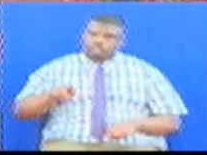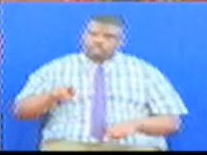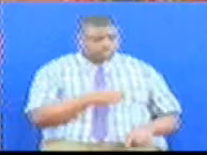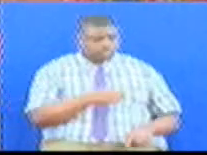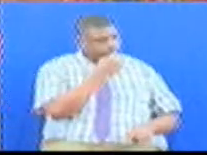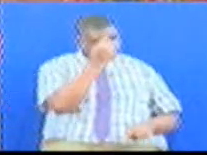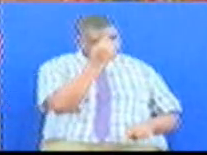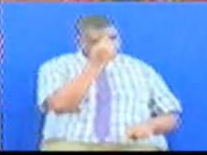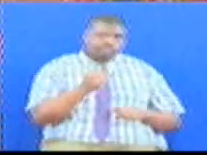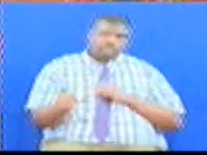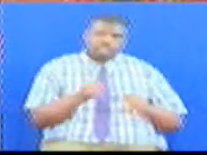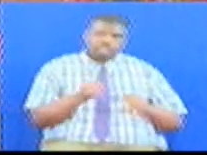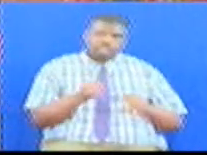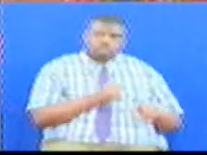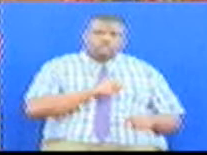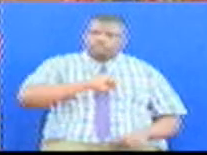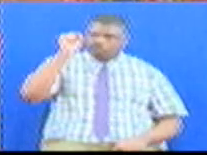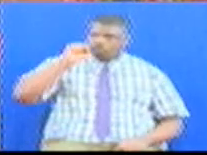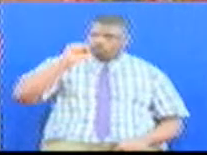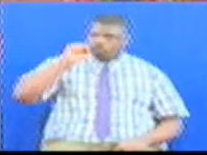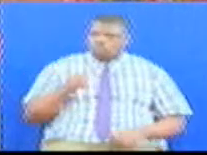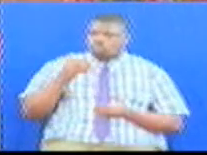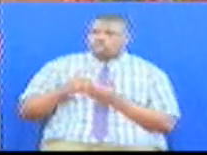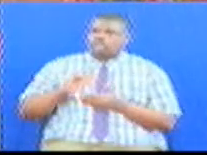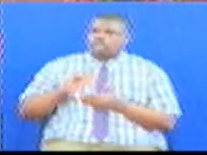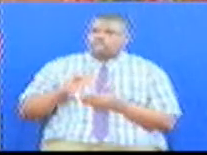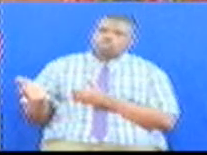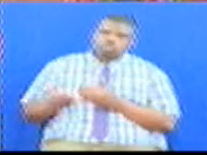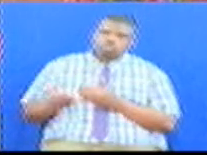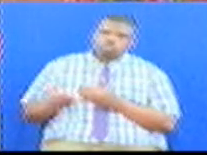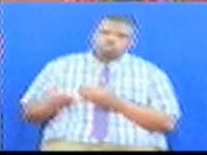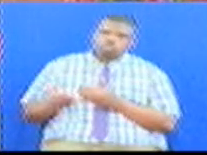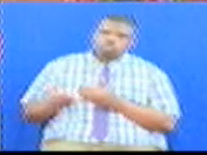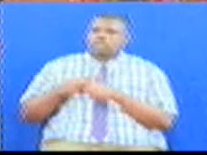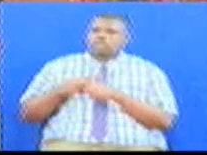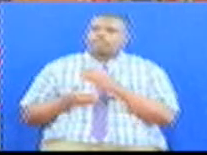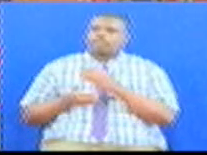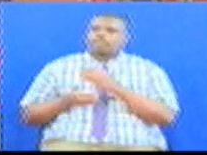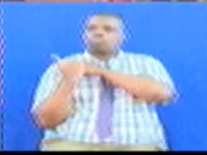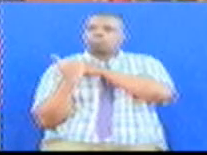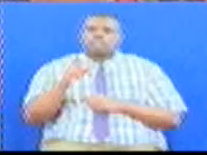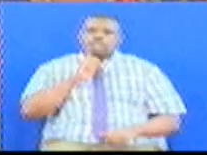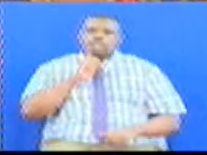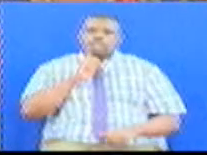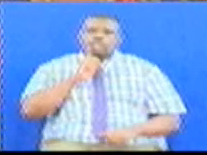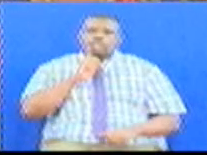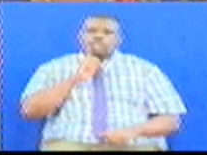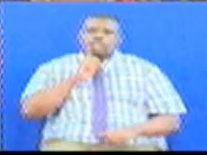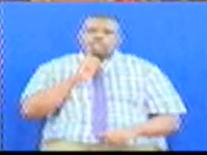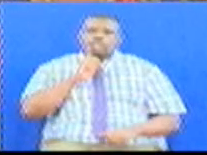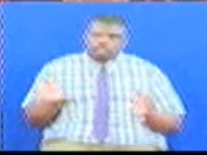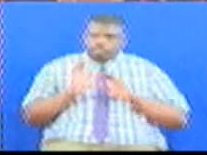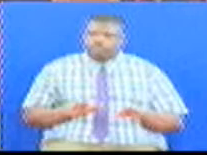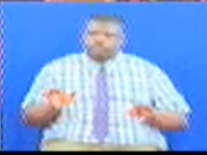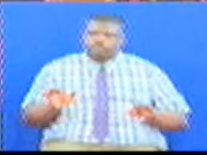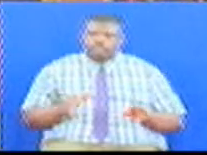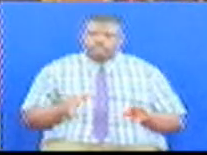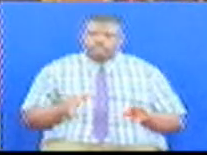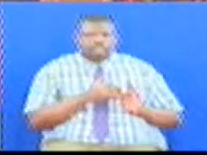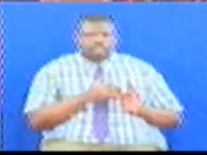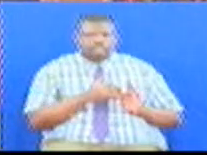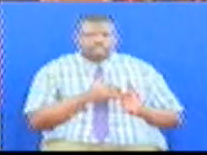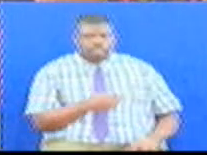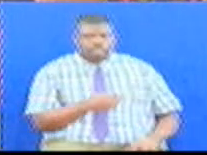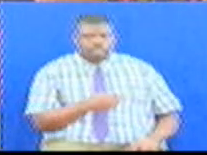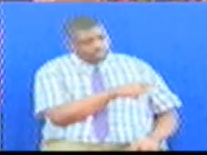na nikafuzu kwa hali na mali na kuhakikisha kama narudi kurejea na majukumu, basi kila mtu ambaye atakuwa amemaliza sheria aende pale na